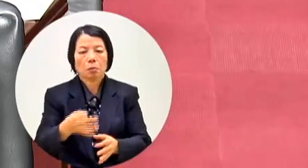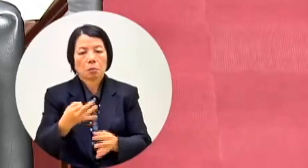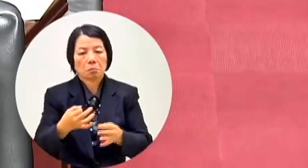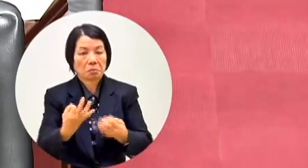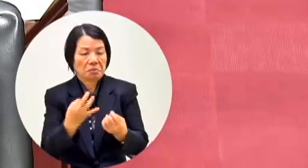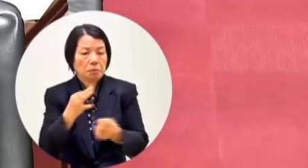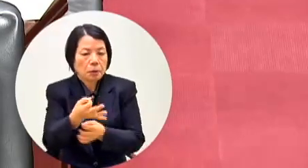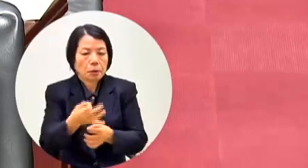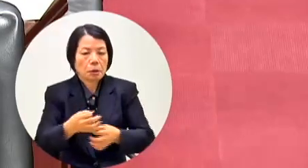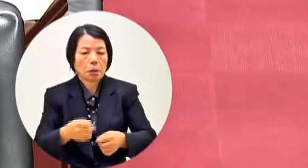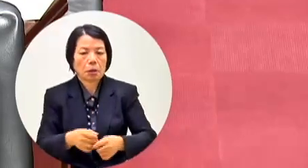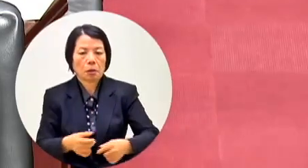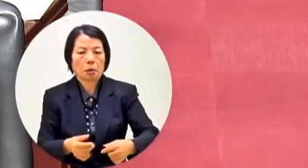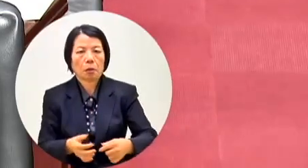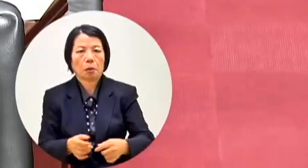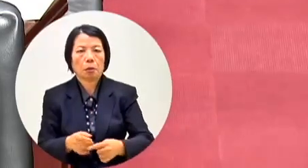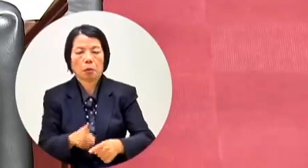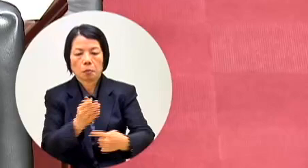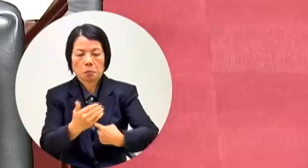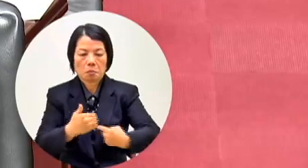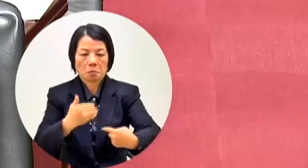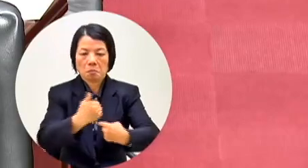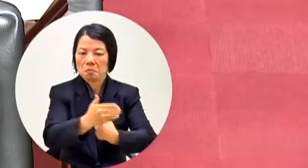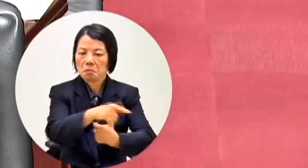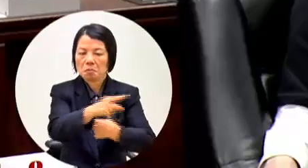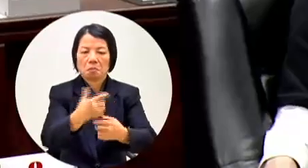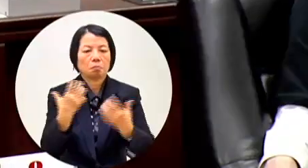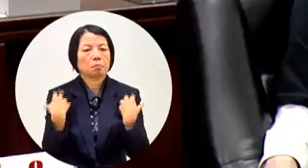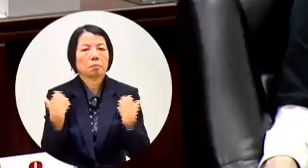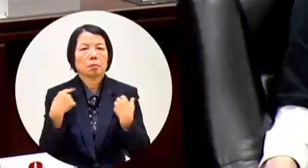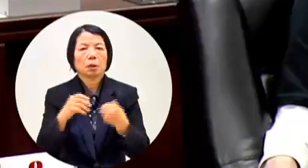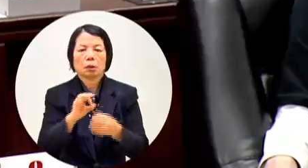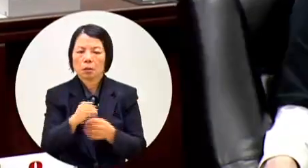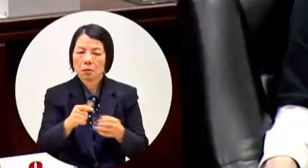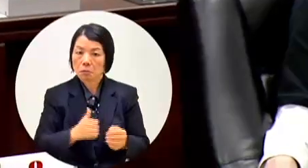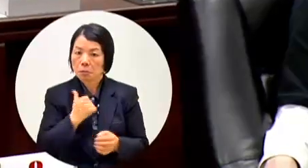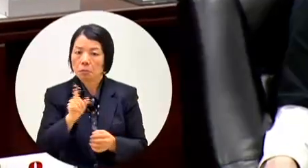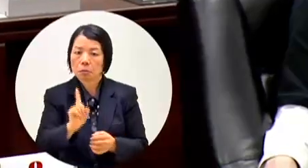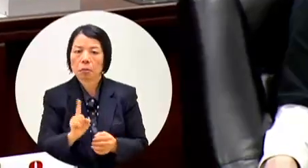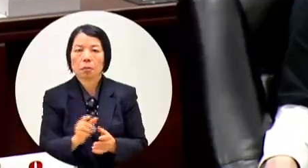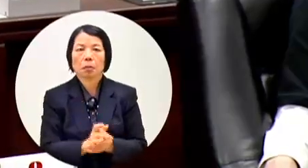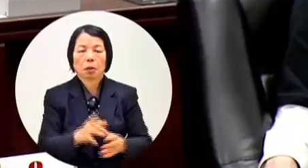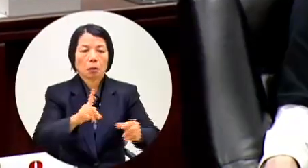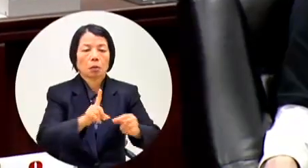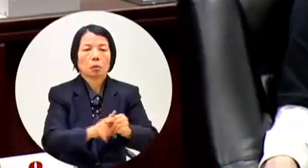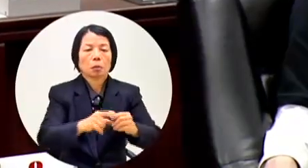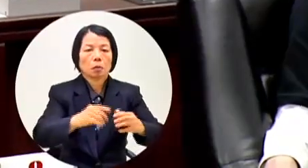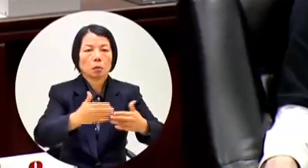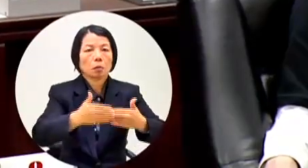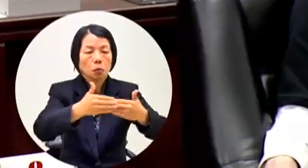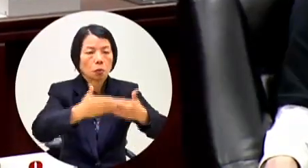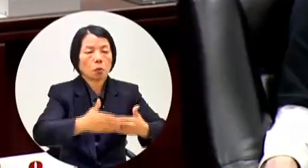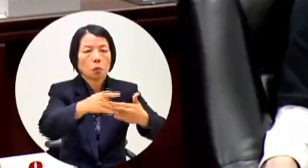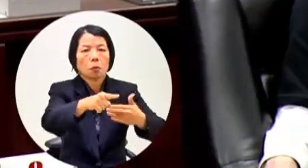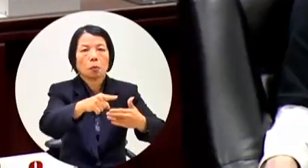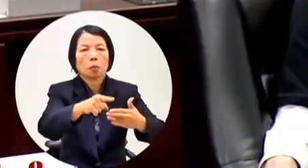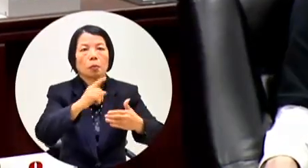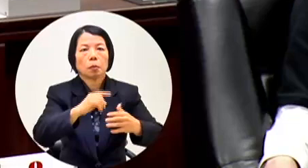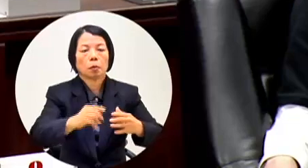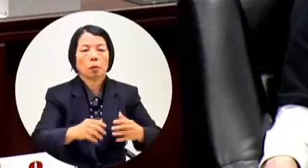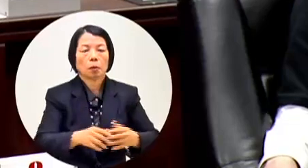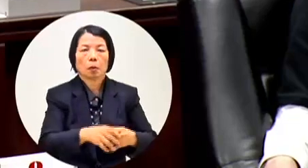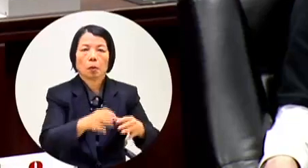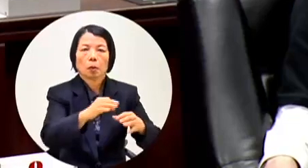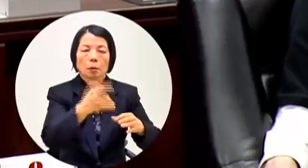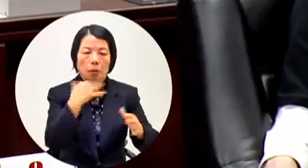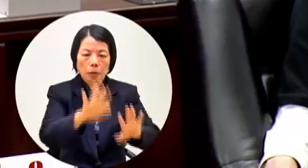那请问这个有什么任何的实质经济效益呢？另外一家公司，中国森林有限公司，他已经被媒体爆料